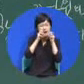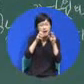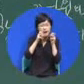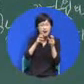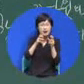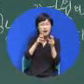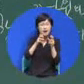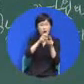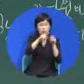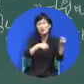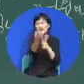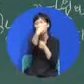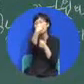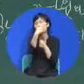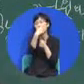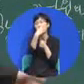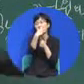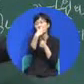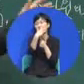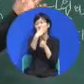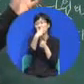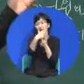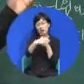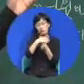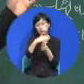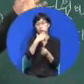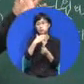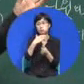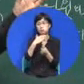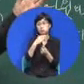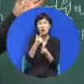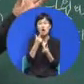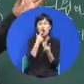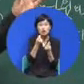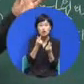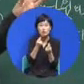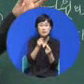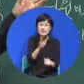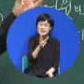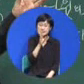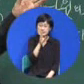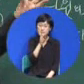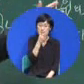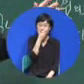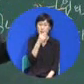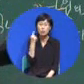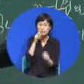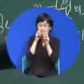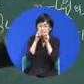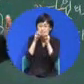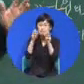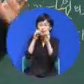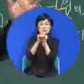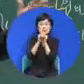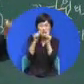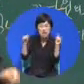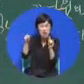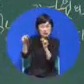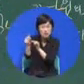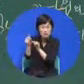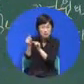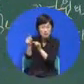그랬어요. And he was 시대마다 참 복음 전하는 사람들을 하나님이 허락해서 마귀들이